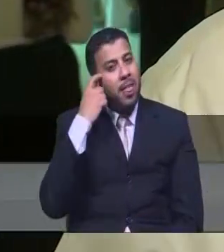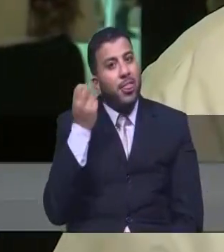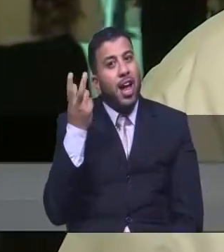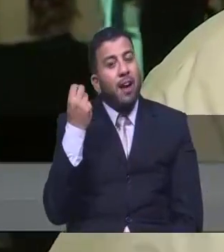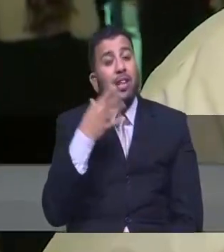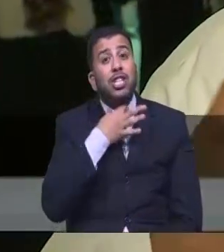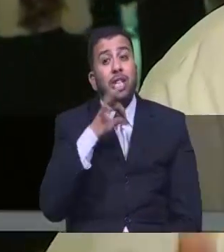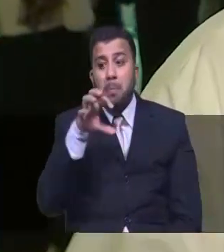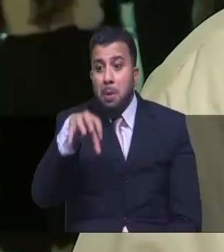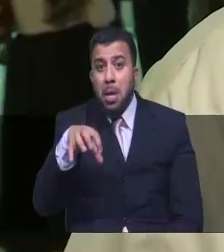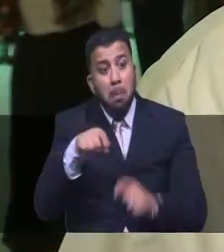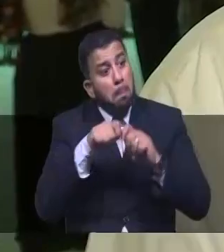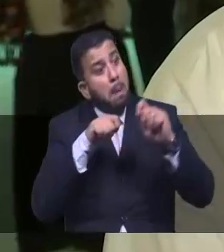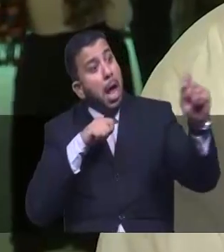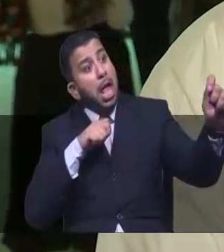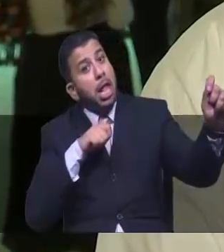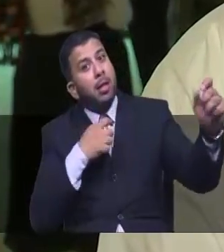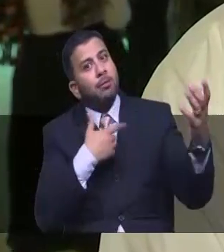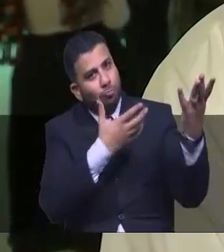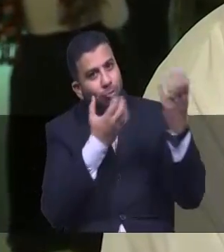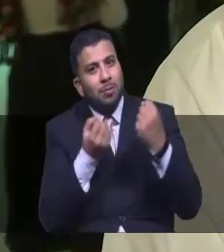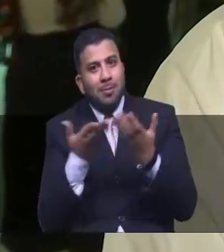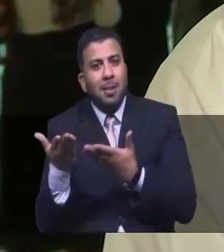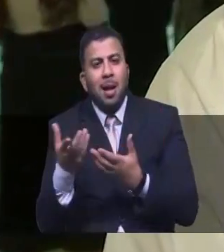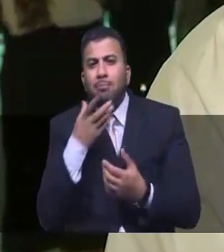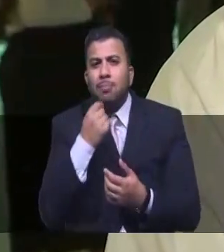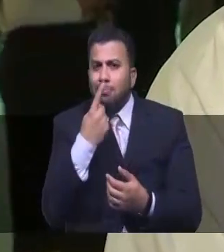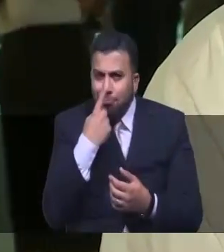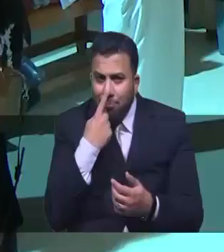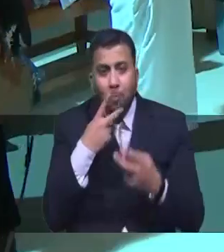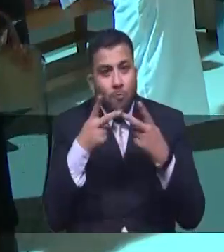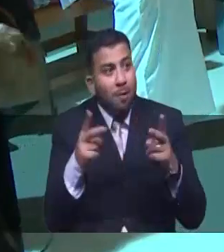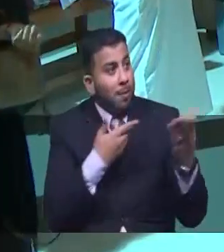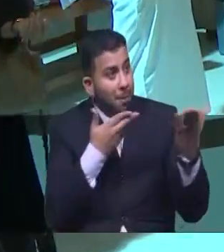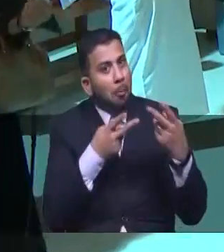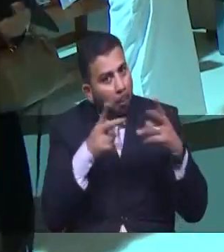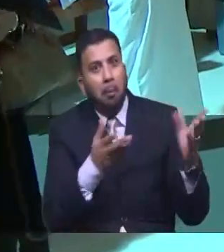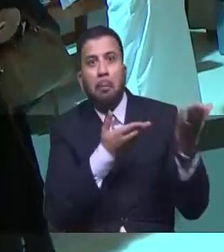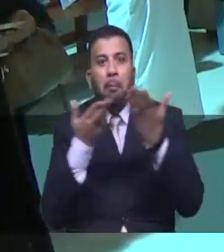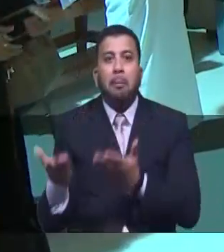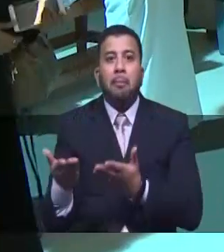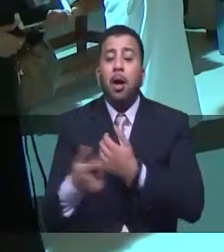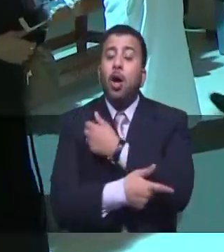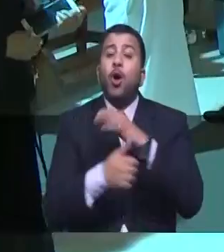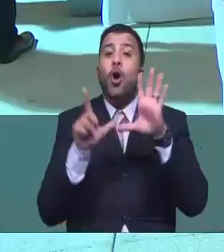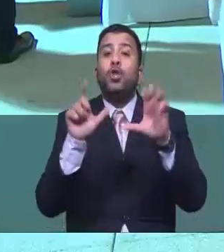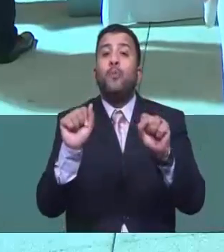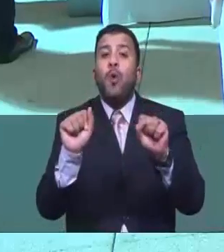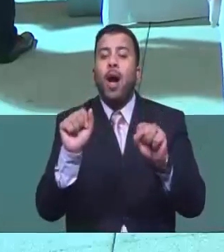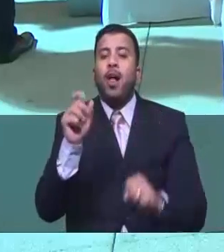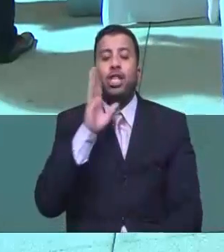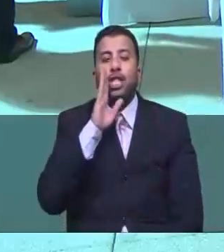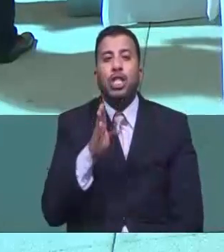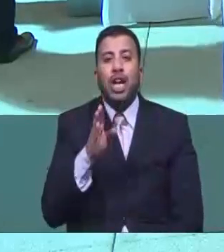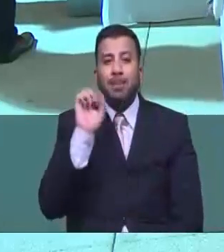منطقة جديدة، منطقة بعيدة جدا في الحقيقة، واستجابتهم كانت كبيرة. برنامج أسبوع التراث التشيلي